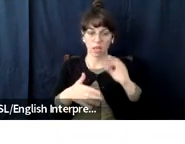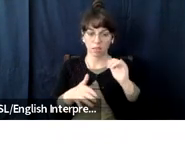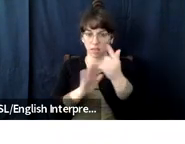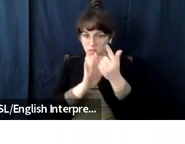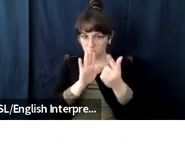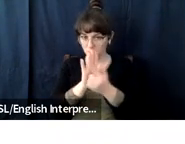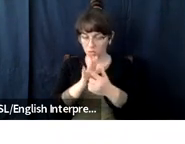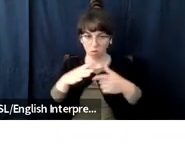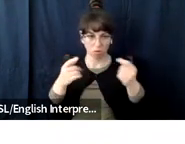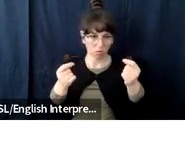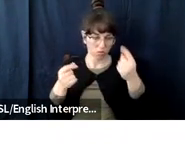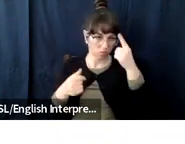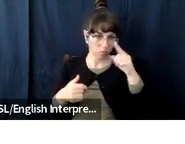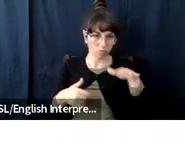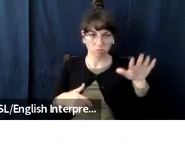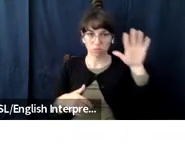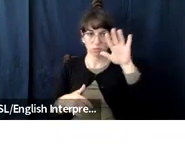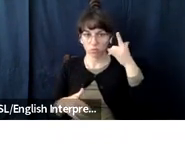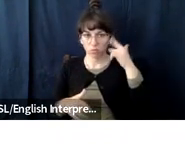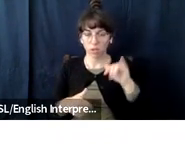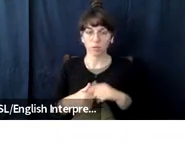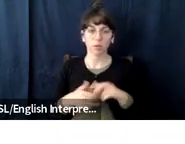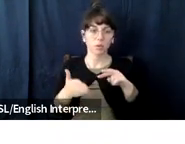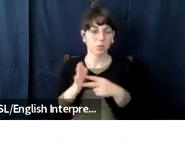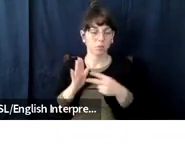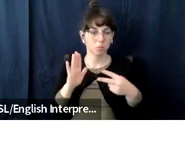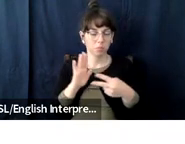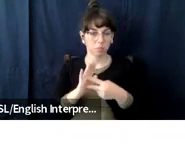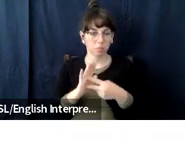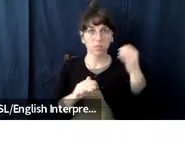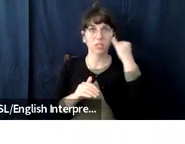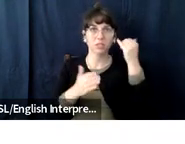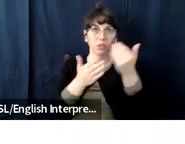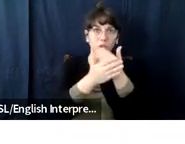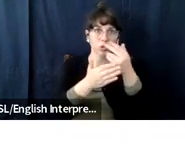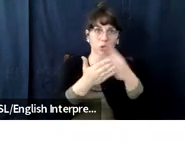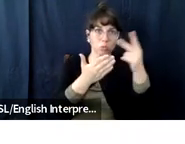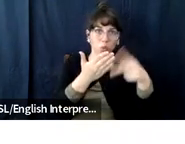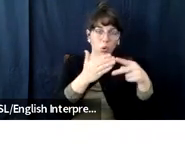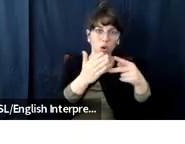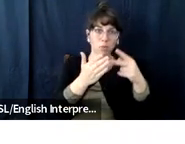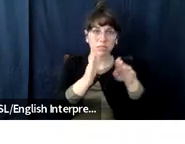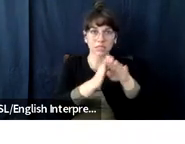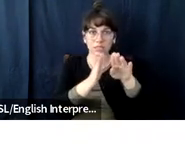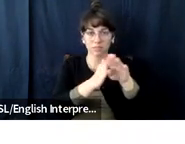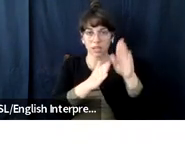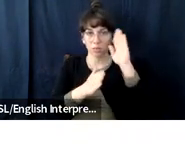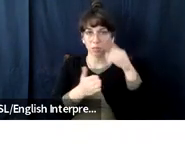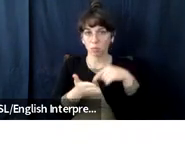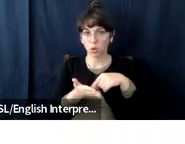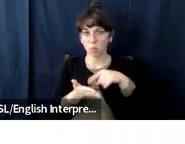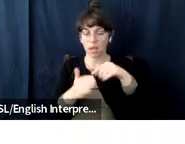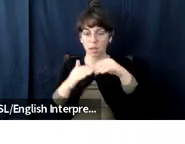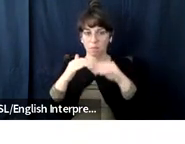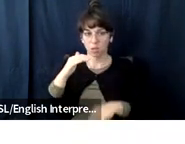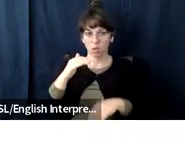is make it illegal for new programs to be developed that would pay subminimum